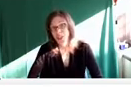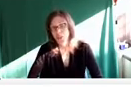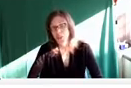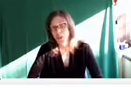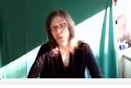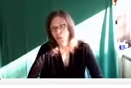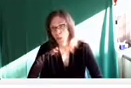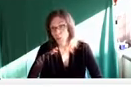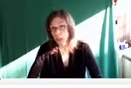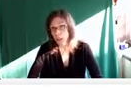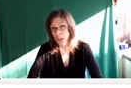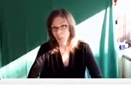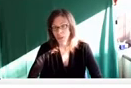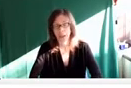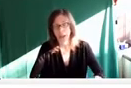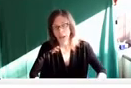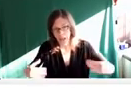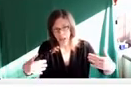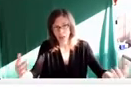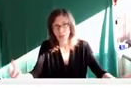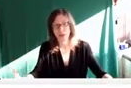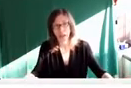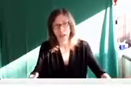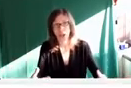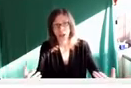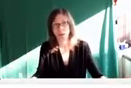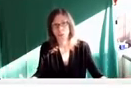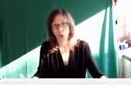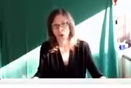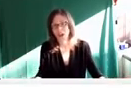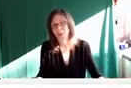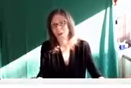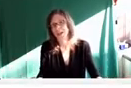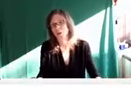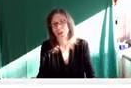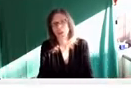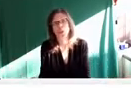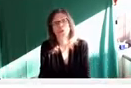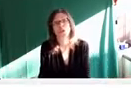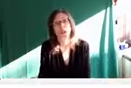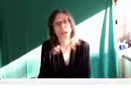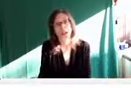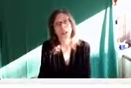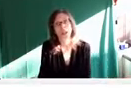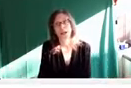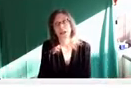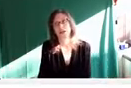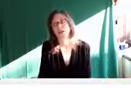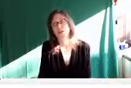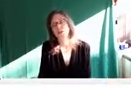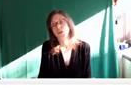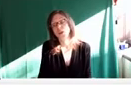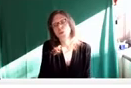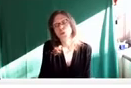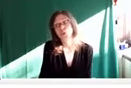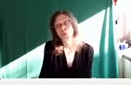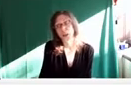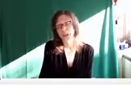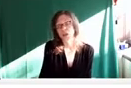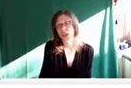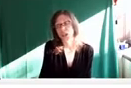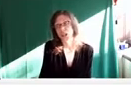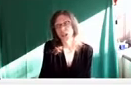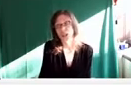côté, c'est une bonne pratique, c'est intéressant pour faire rayonner votre projet. En même temps, côté reproductibilité, si tout ce que